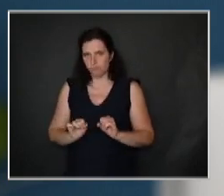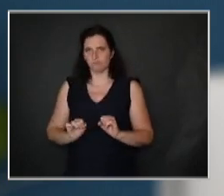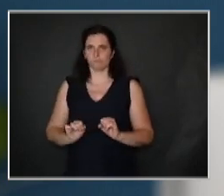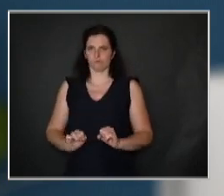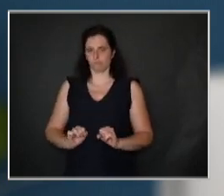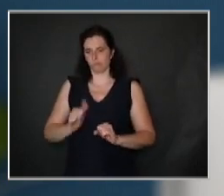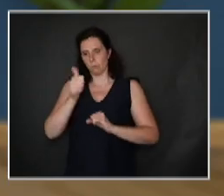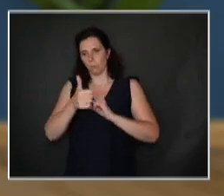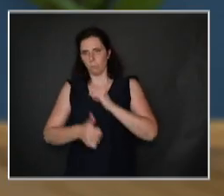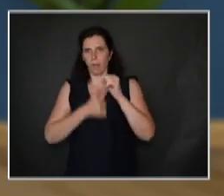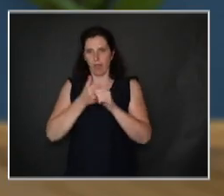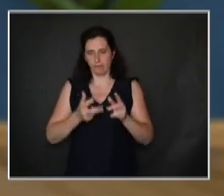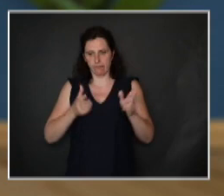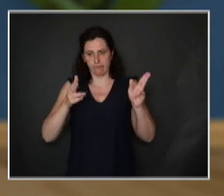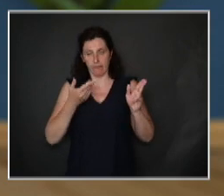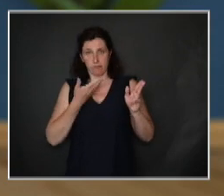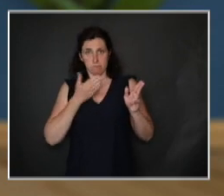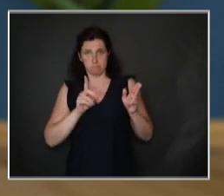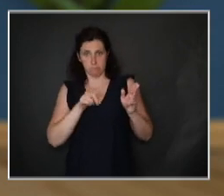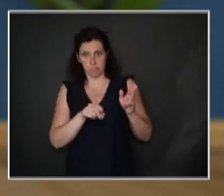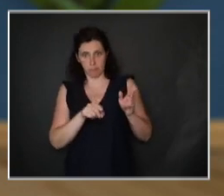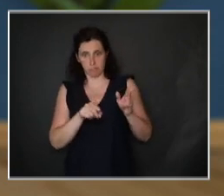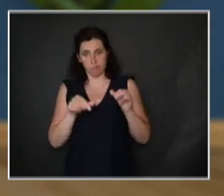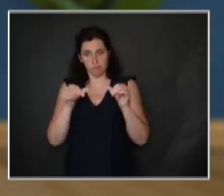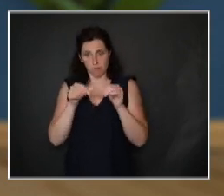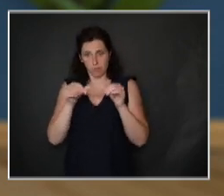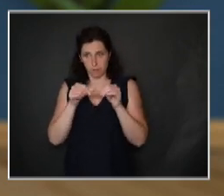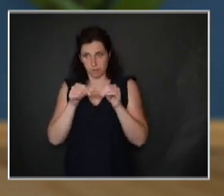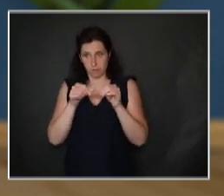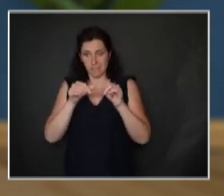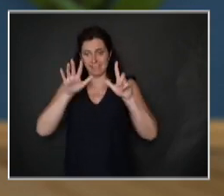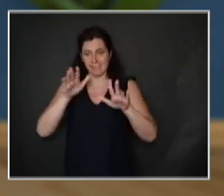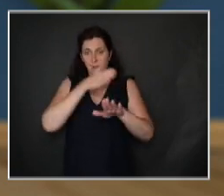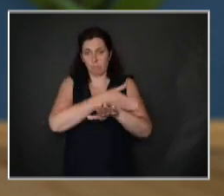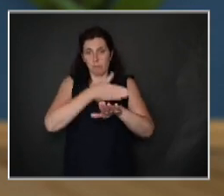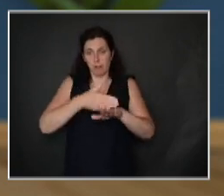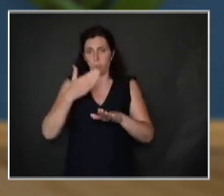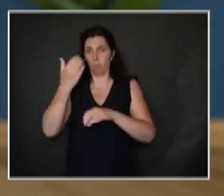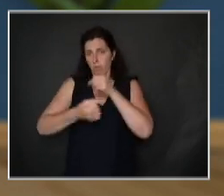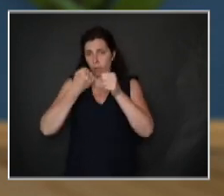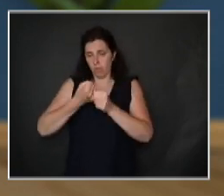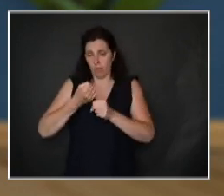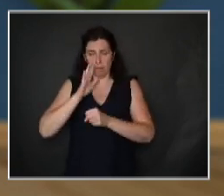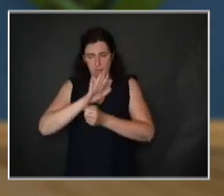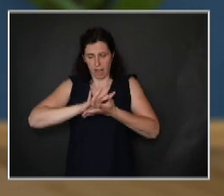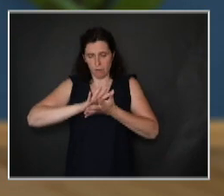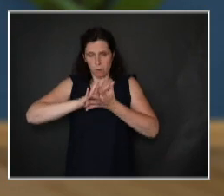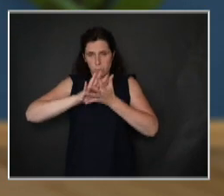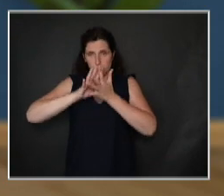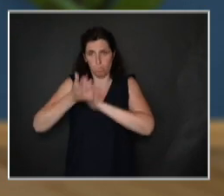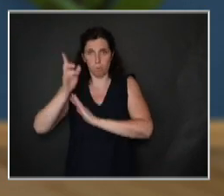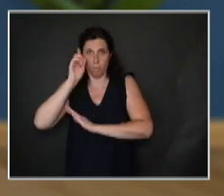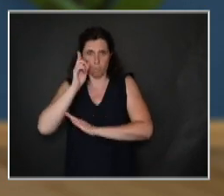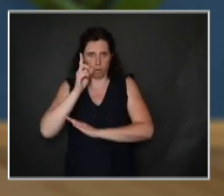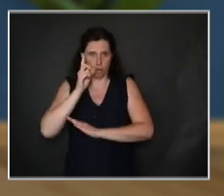année de sa vie. Or, il a fallu 7 millions d'années d'évolution avant que l'homme ne